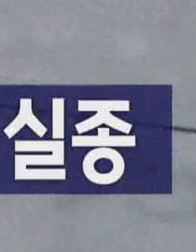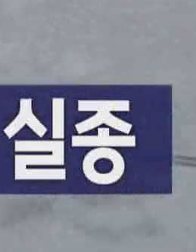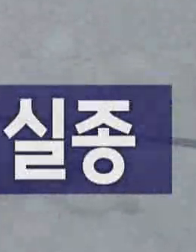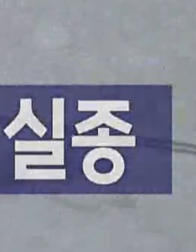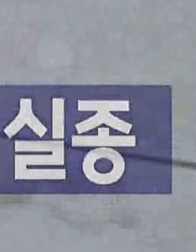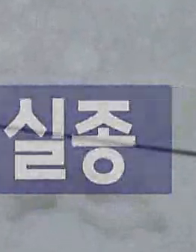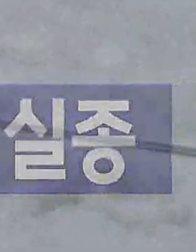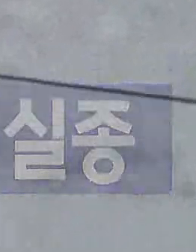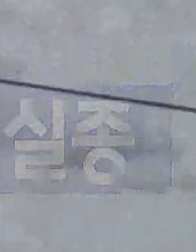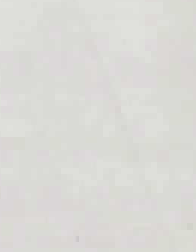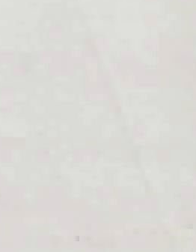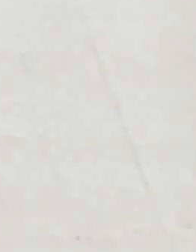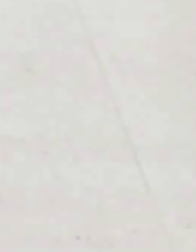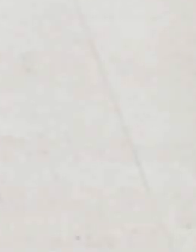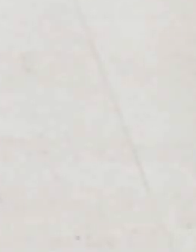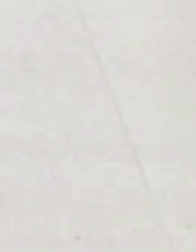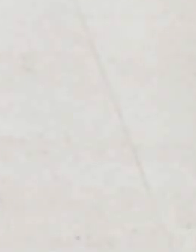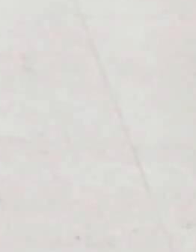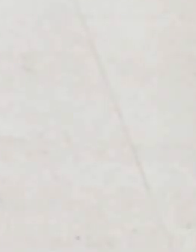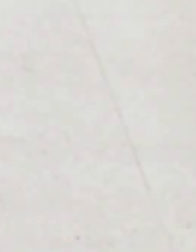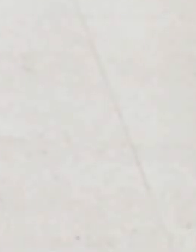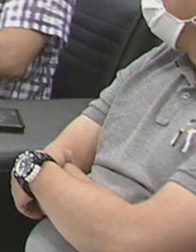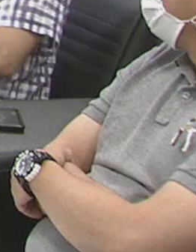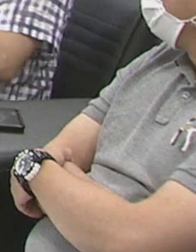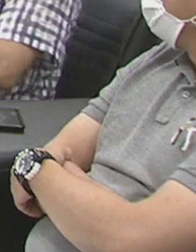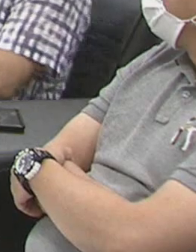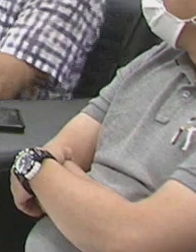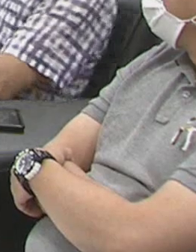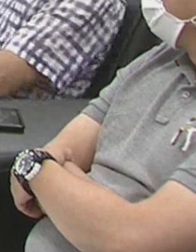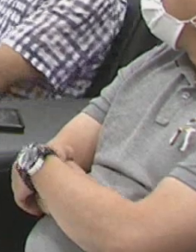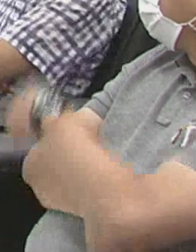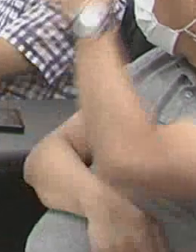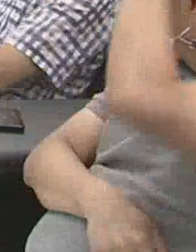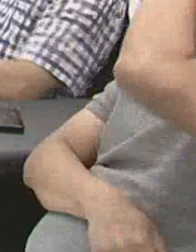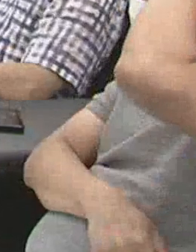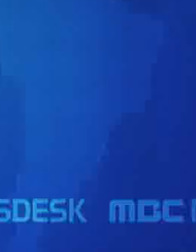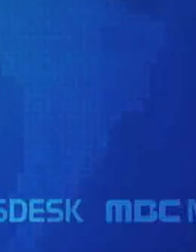파키스탄 정부에 수색과 구조활동 협조를 요청했습니다.